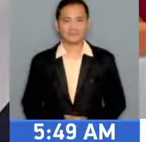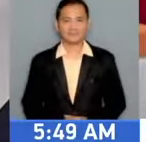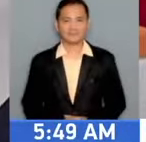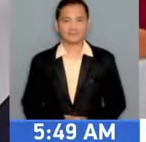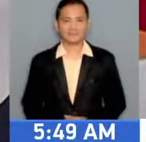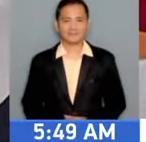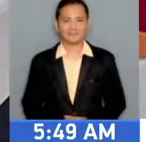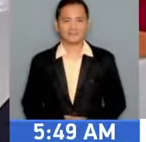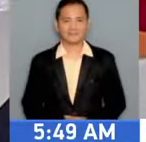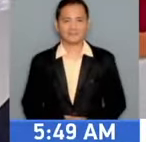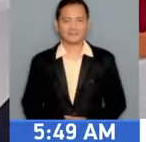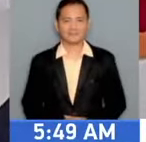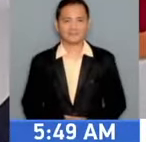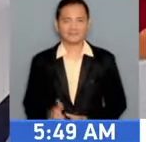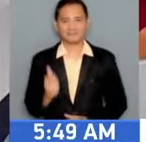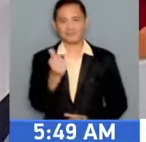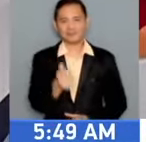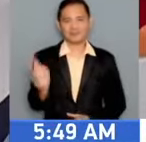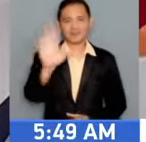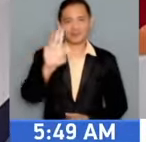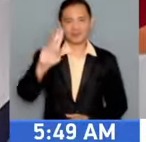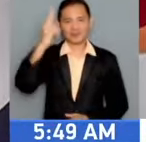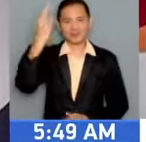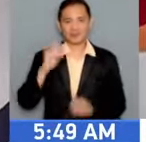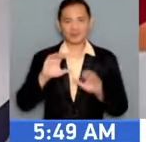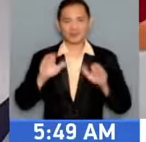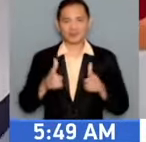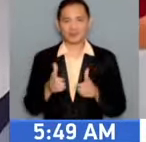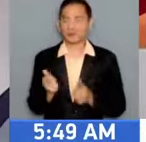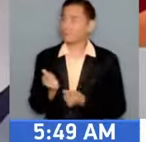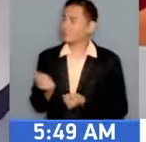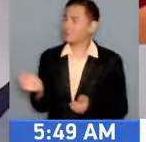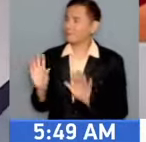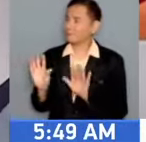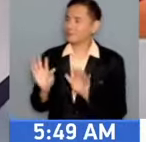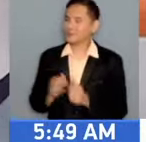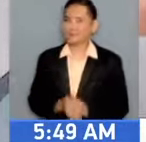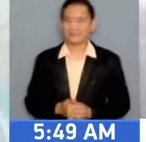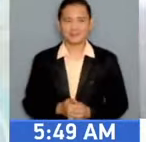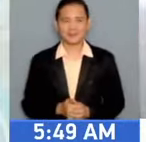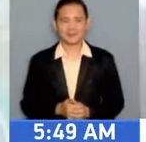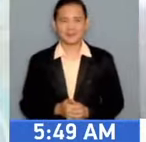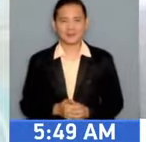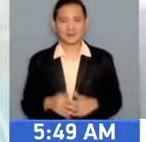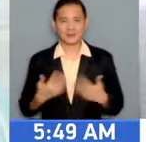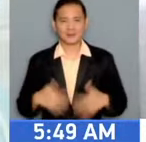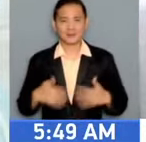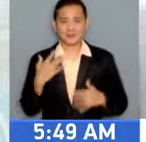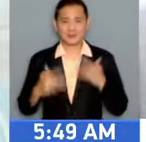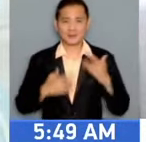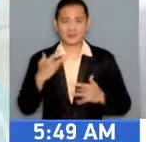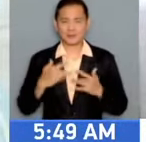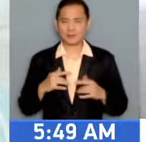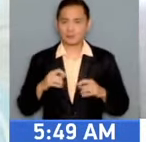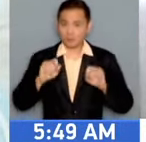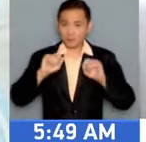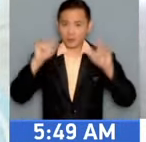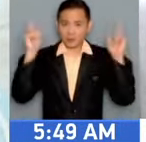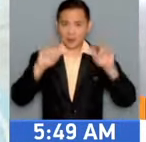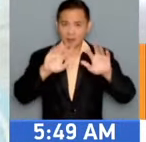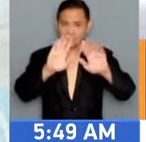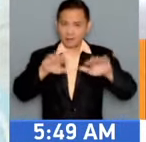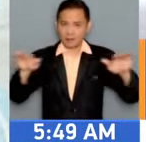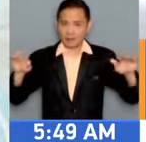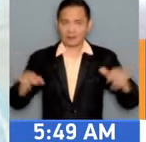Good morning, UH Barkada! Good morning! Ba, nausog-usog kayo, ha? O, gising-gising na po at balik trabaho na marami,